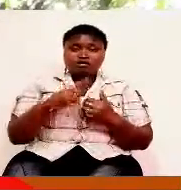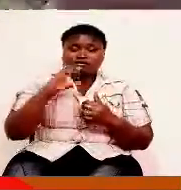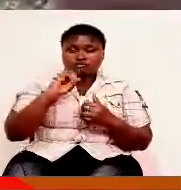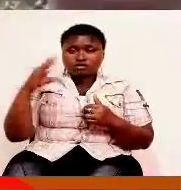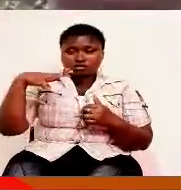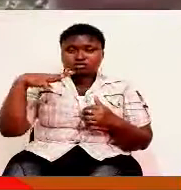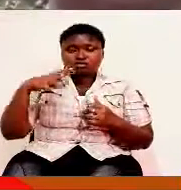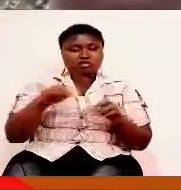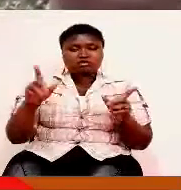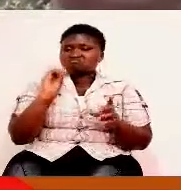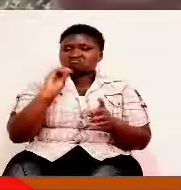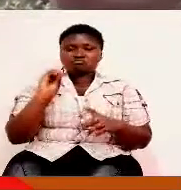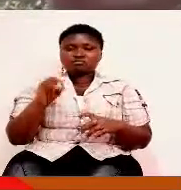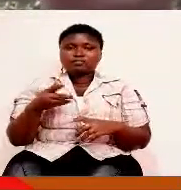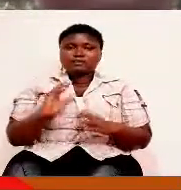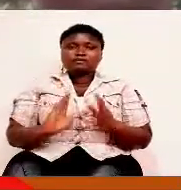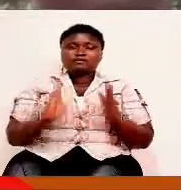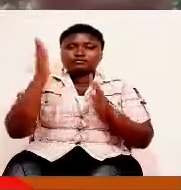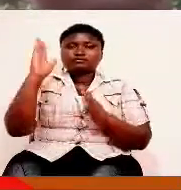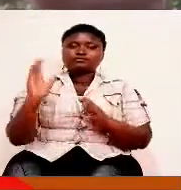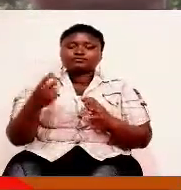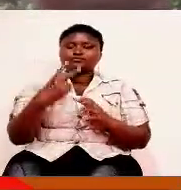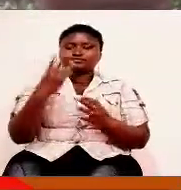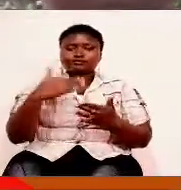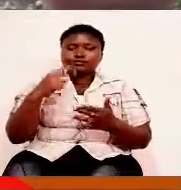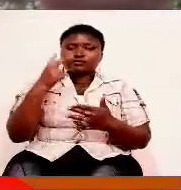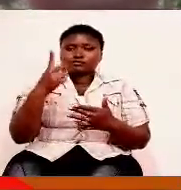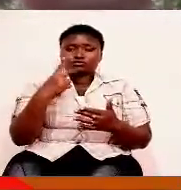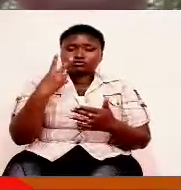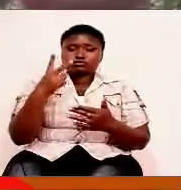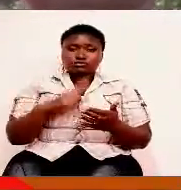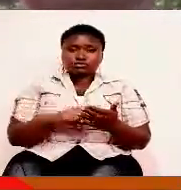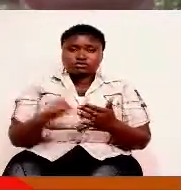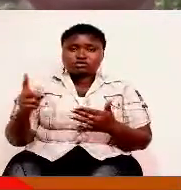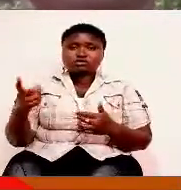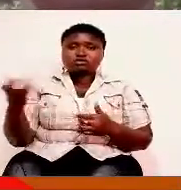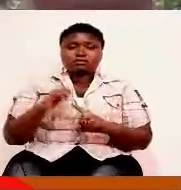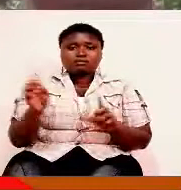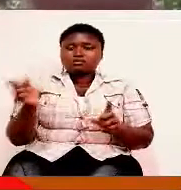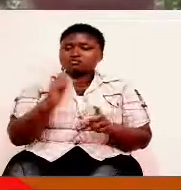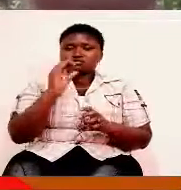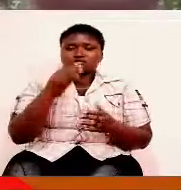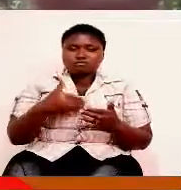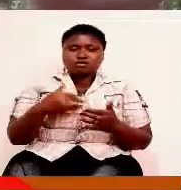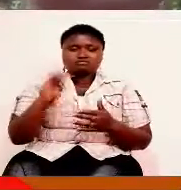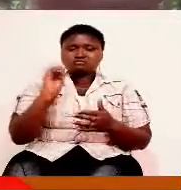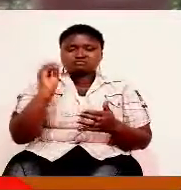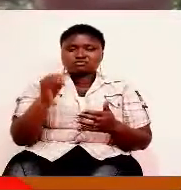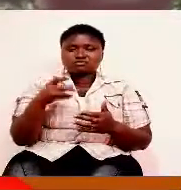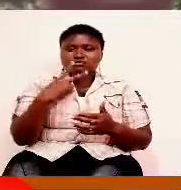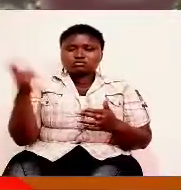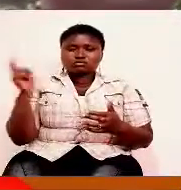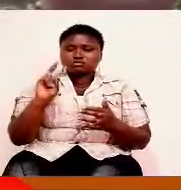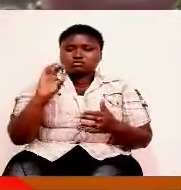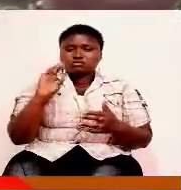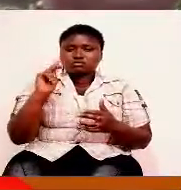ũguo ikĩngĩ cigĩũka cigĩkĩrwo thutha wa mĩaka ĩrĩ na kuma hĩndĩ ĩyo tũtiĩtuo na andũ a thitima twathiĩ gwa Kenya Power twĩragwo nĩ